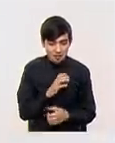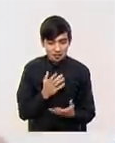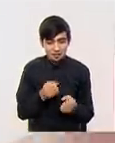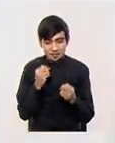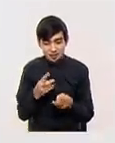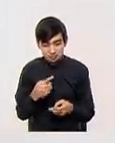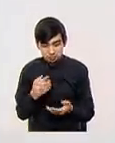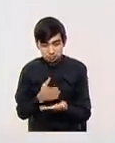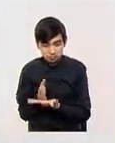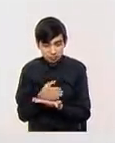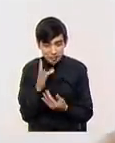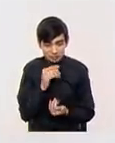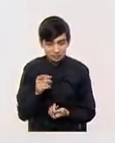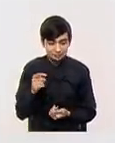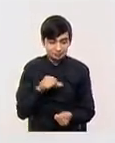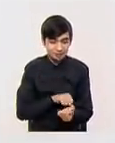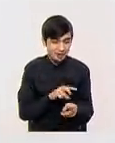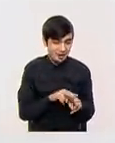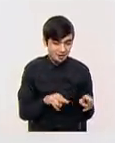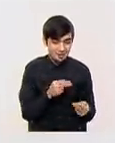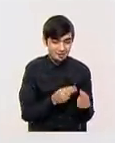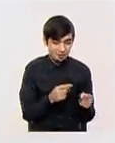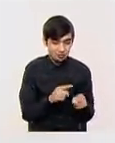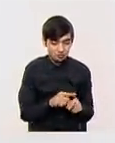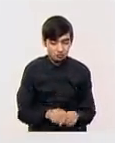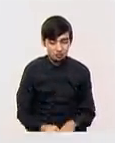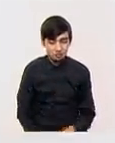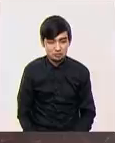қалай нәтиже сол сияқты, ойын құмарлықта сол.